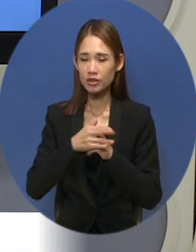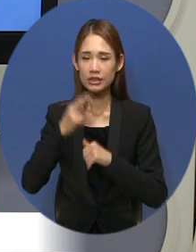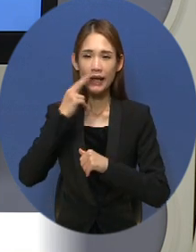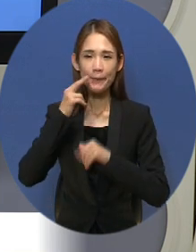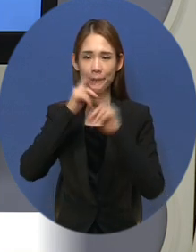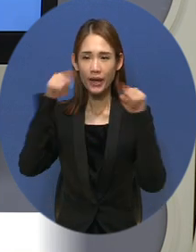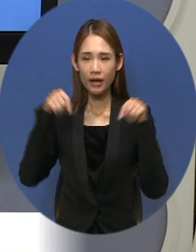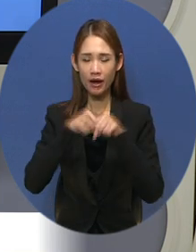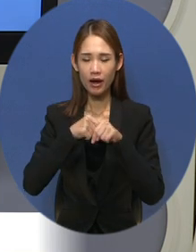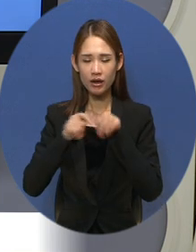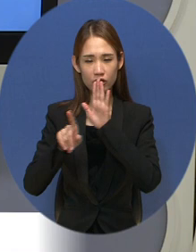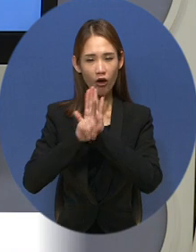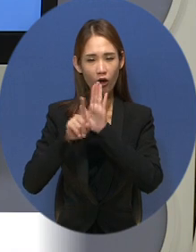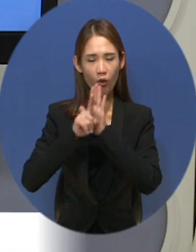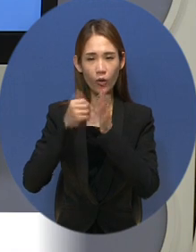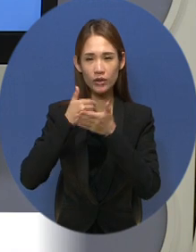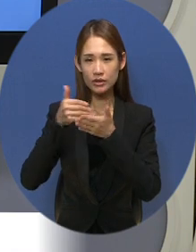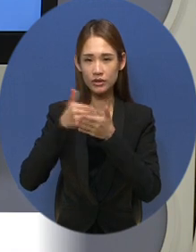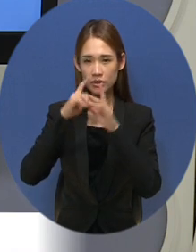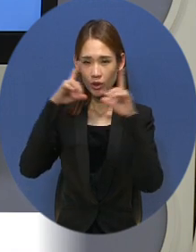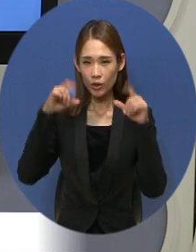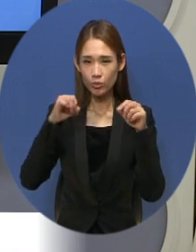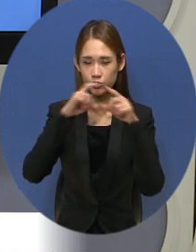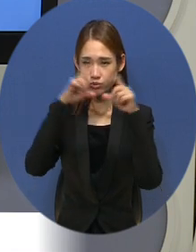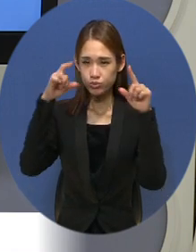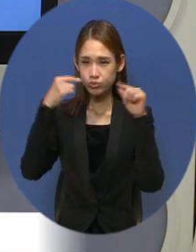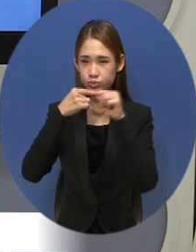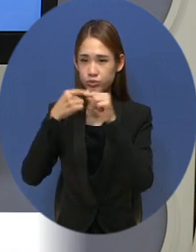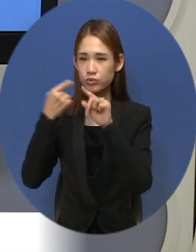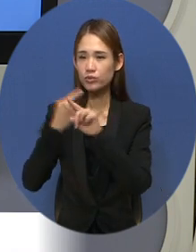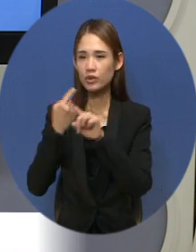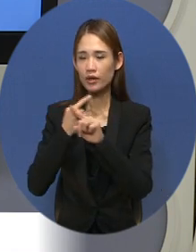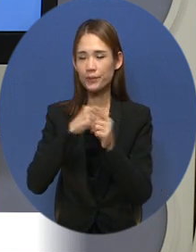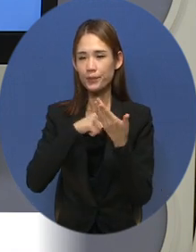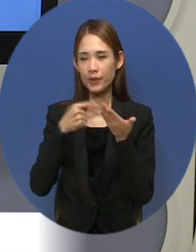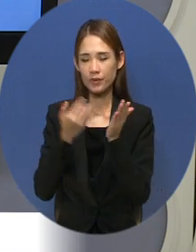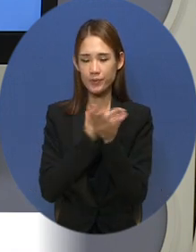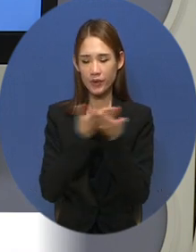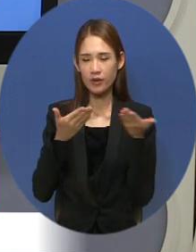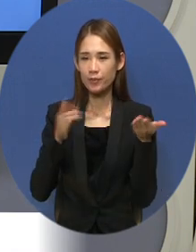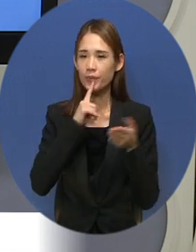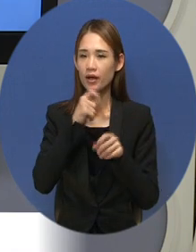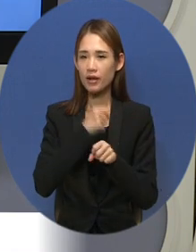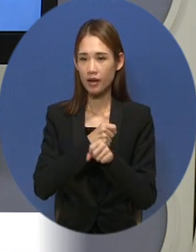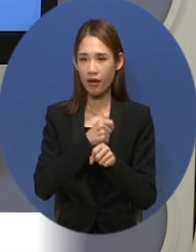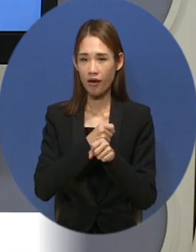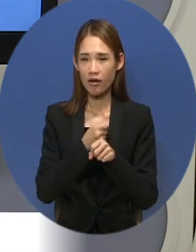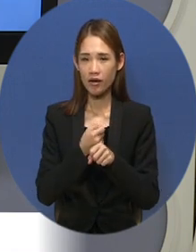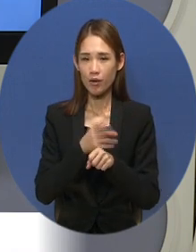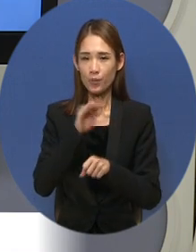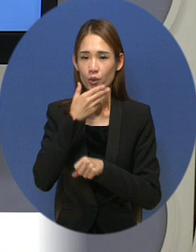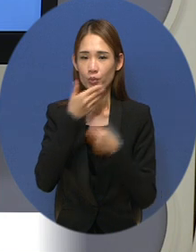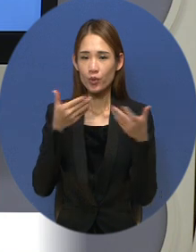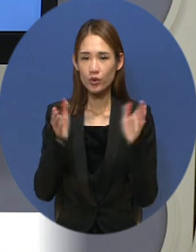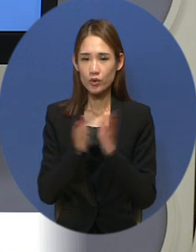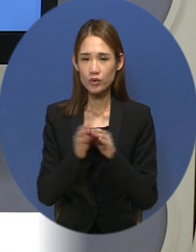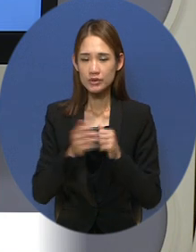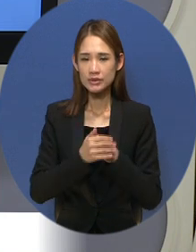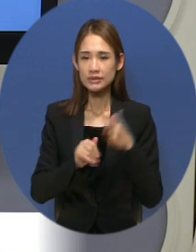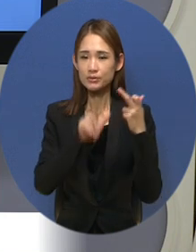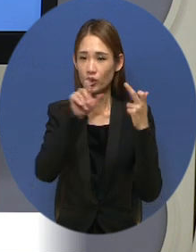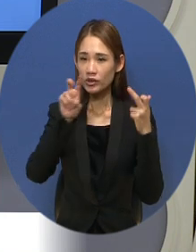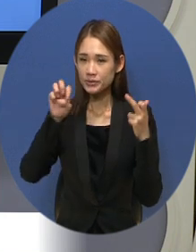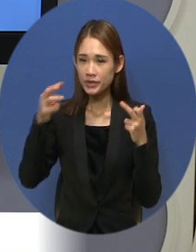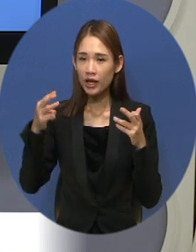경고 그림과 문구 표기 지침을 개정해 배포한다 고 밝혔습니다 앞서 보건복지부는 다음달